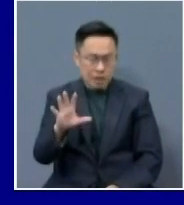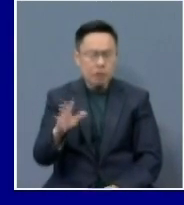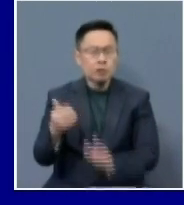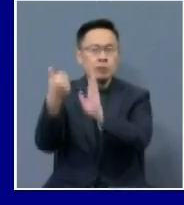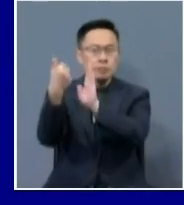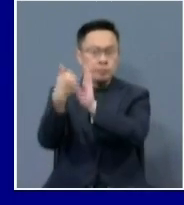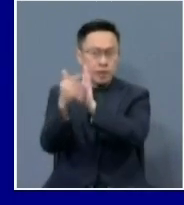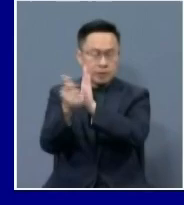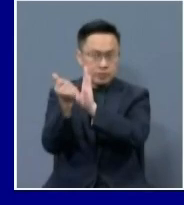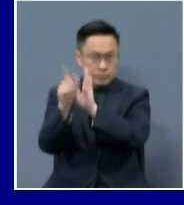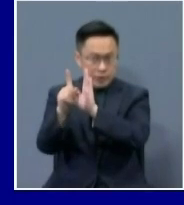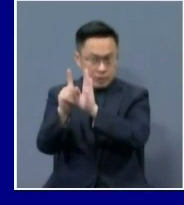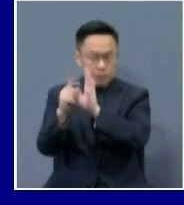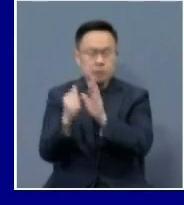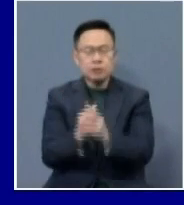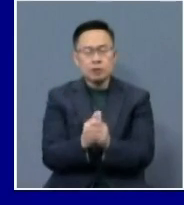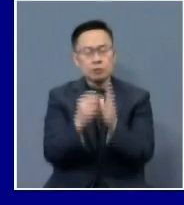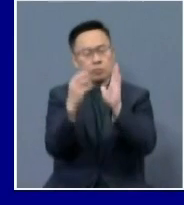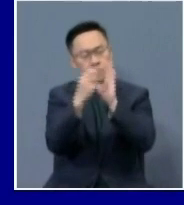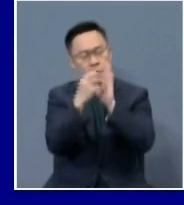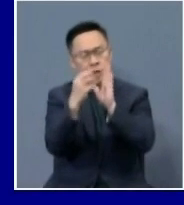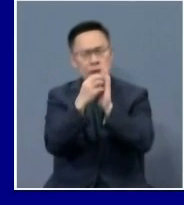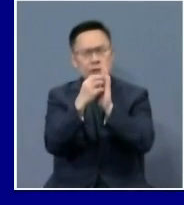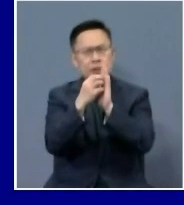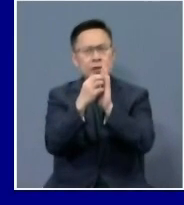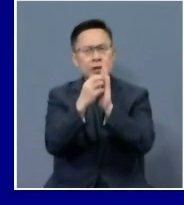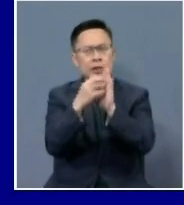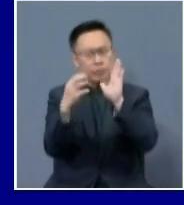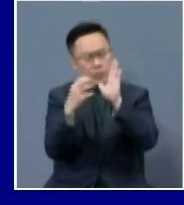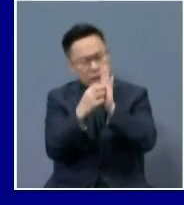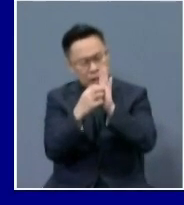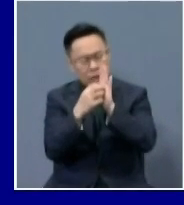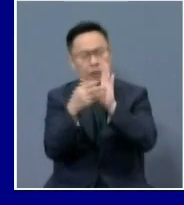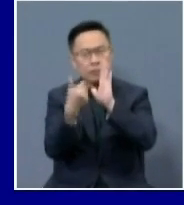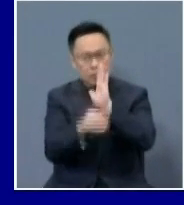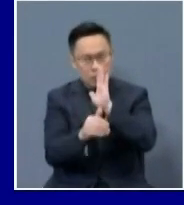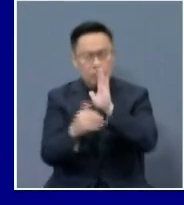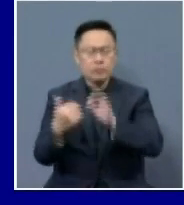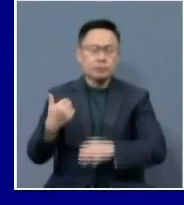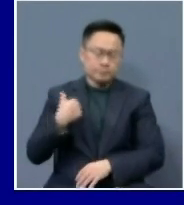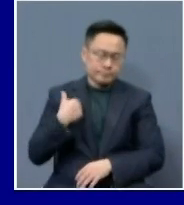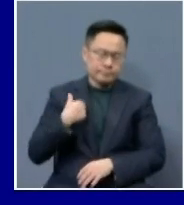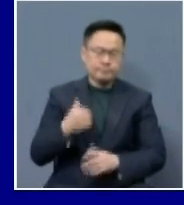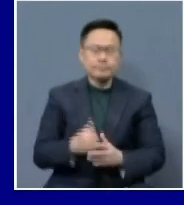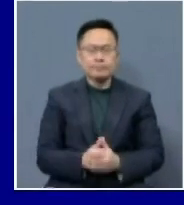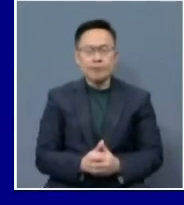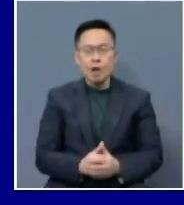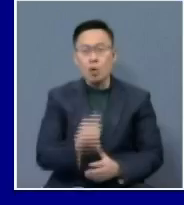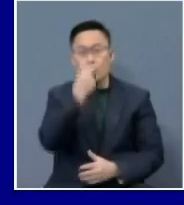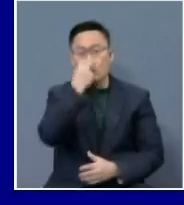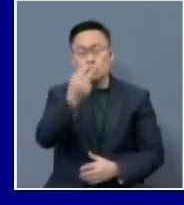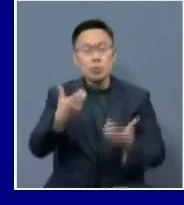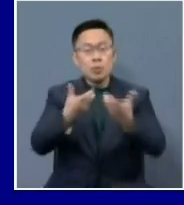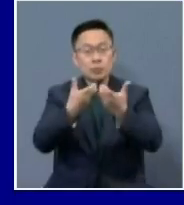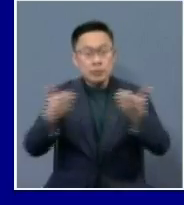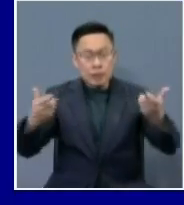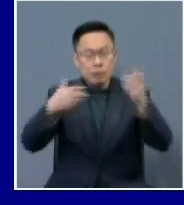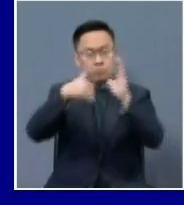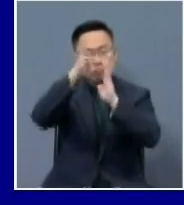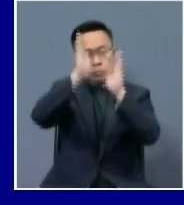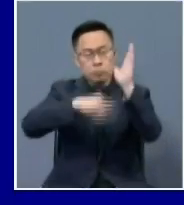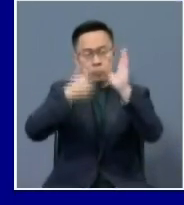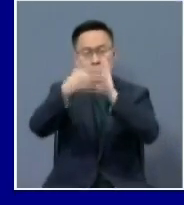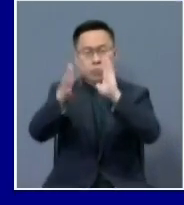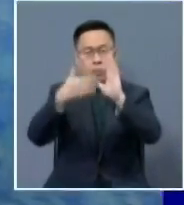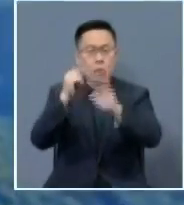อีสานนะคะ 11จังหวัดส่วนภาคอื่นๆค่ะก็มีทั้งภาคเหนือภาคกลางแล้วก็ภาคตะวันออกอีกด้วยค่ะมาดูสภาพอากาศรายภาคในวันพรุ่งนี้กัน